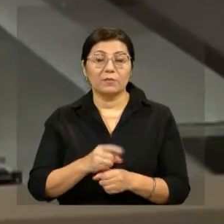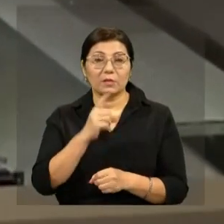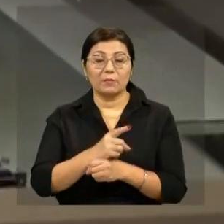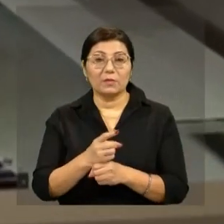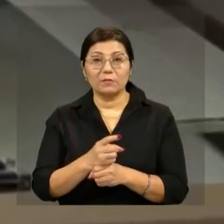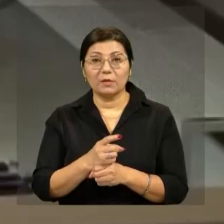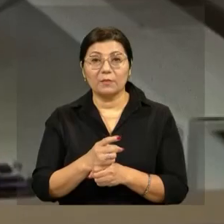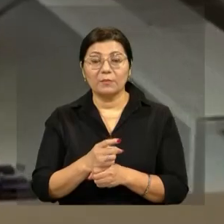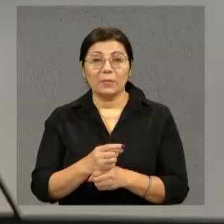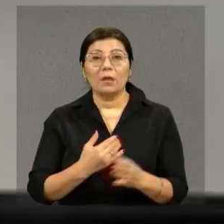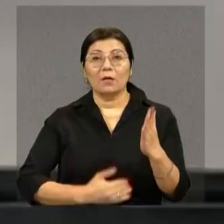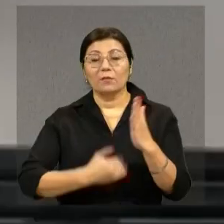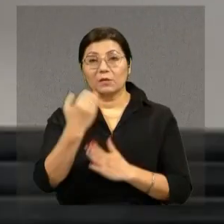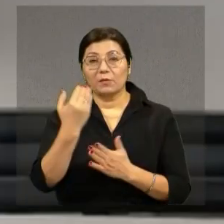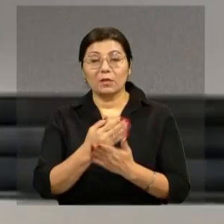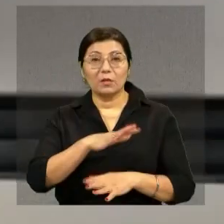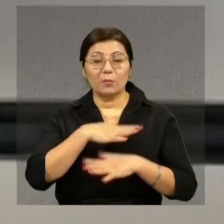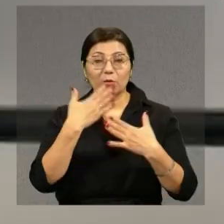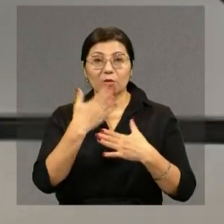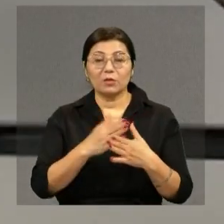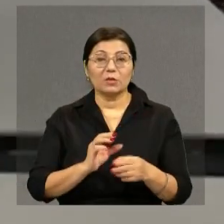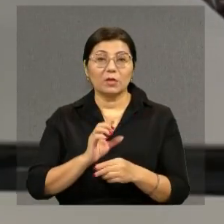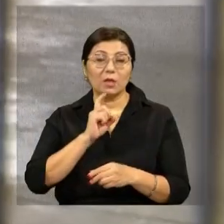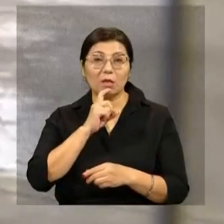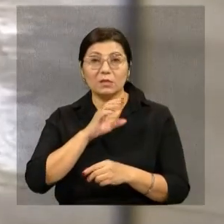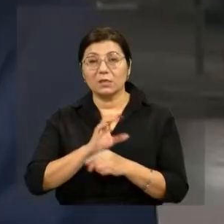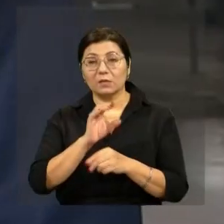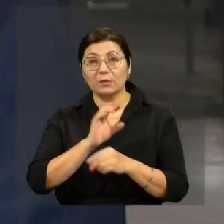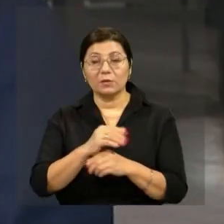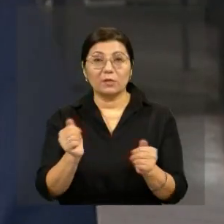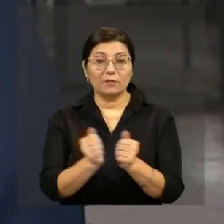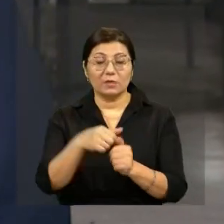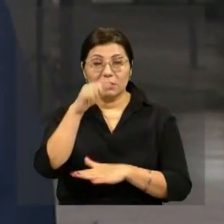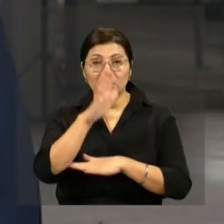необходима для строительства, высок. Большая часть экспортируется в соседние страны.